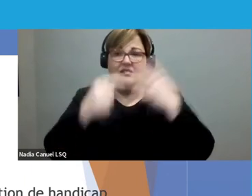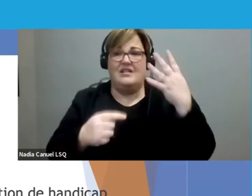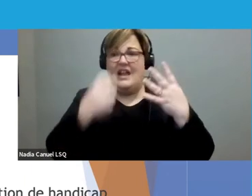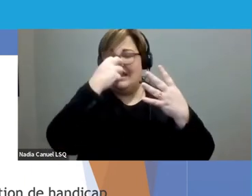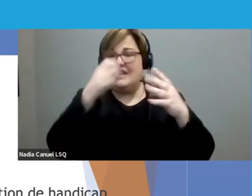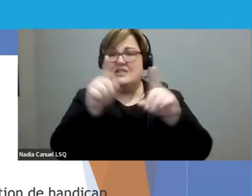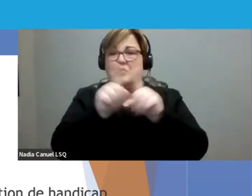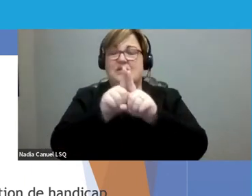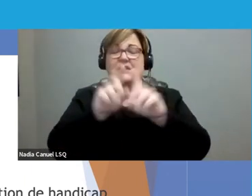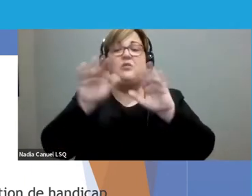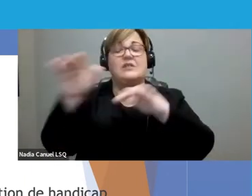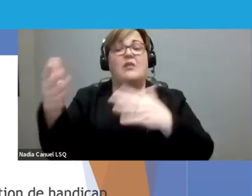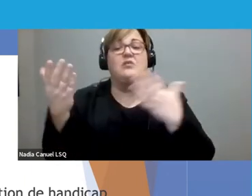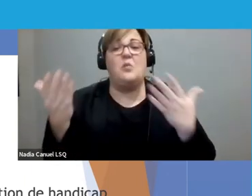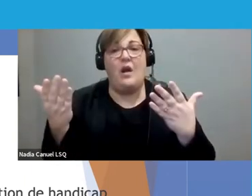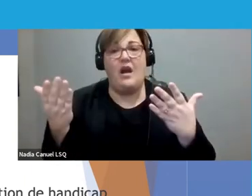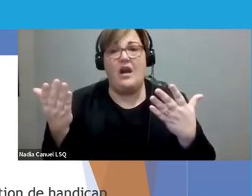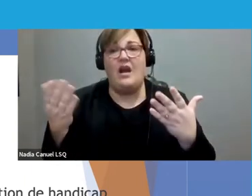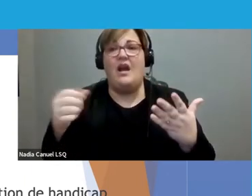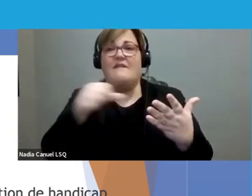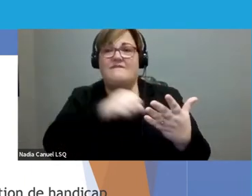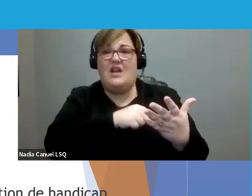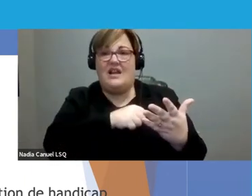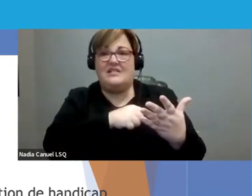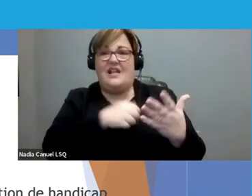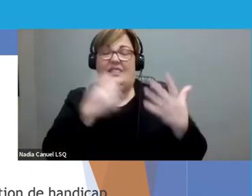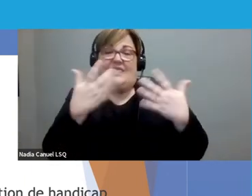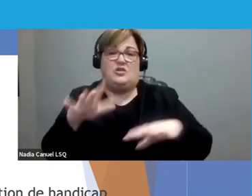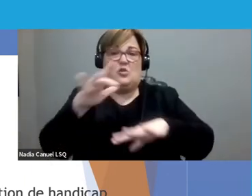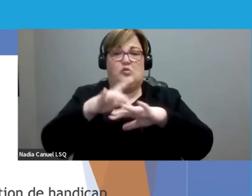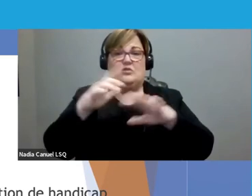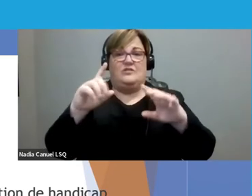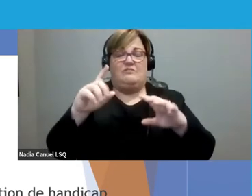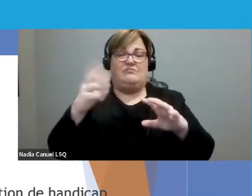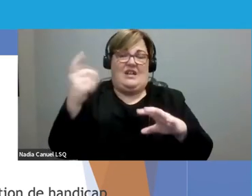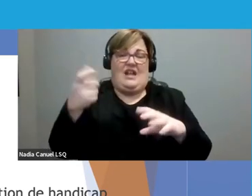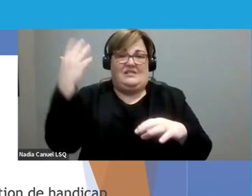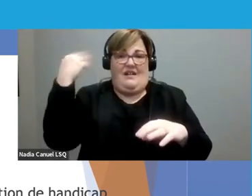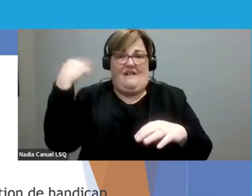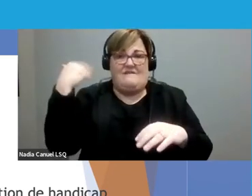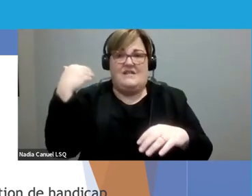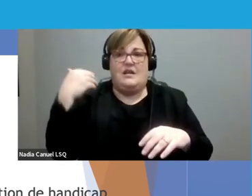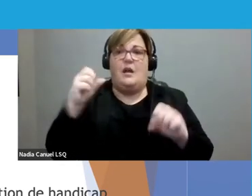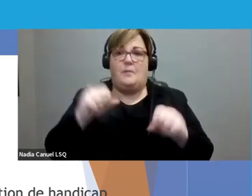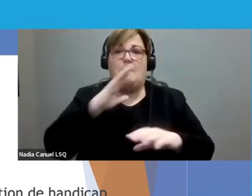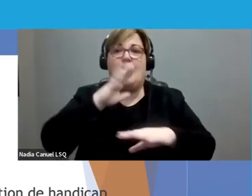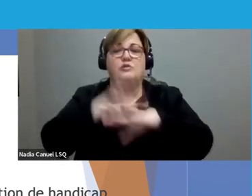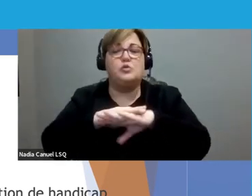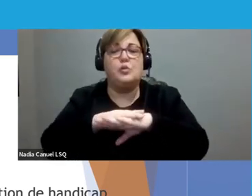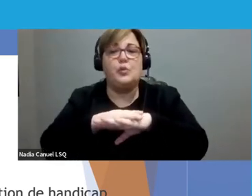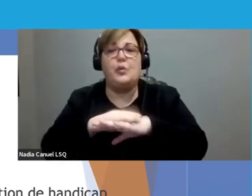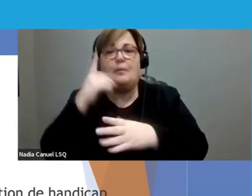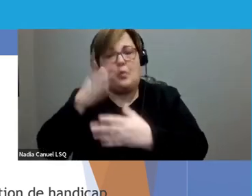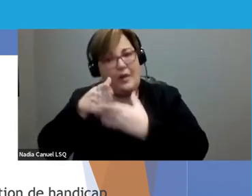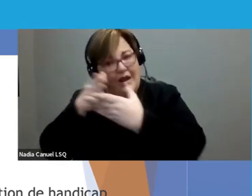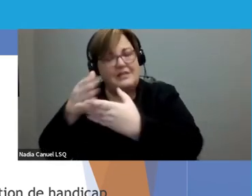une conséquence des violences qui sont déjà vécues et donc qui doivent être abordées pour aider